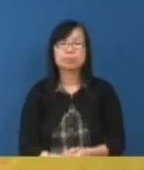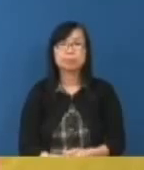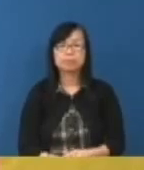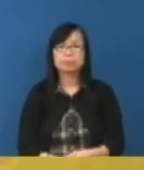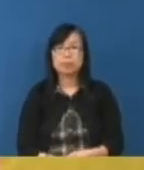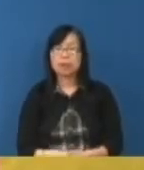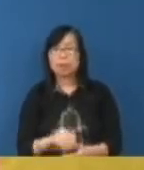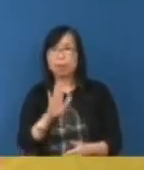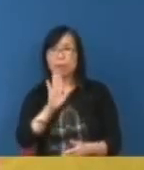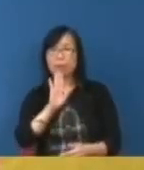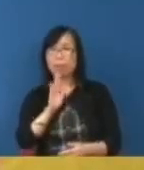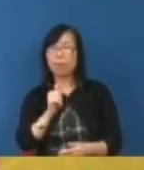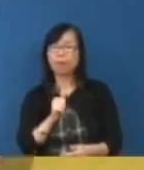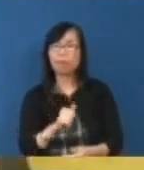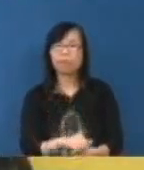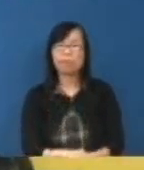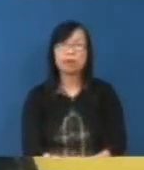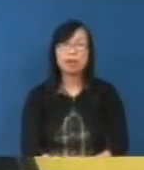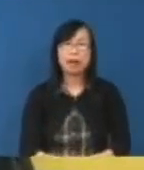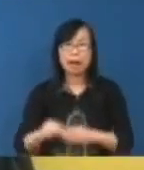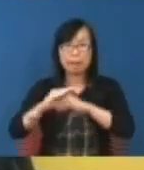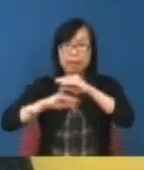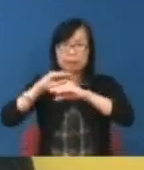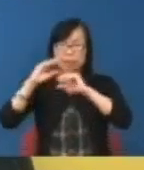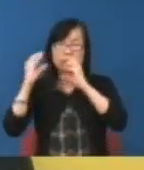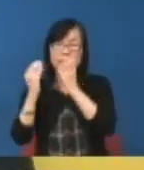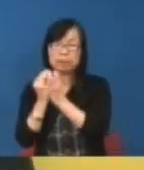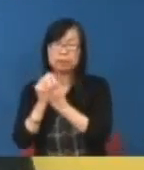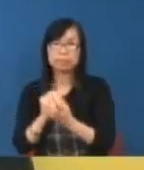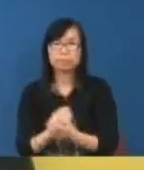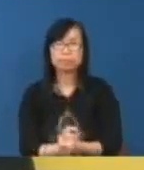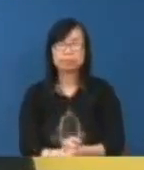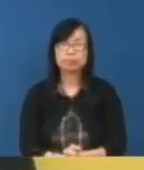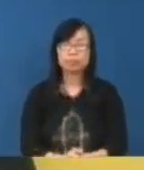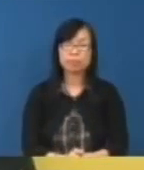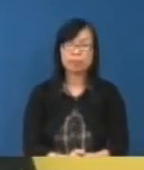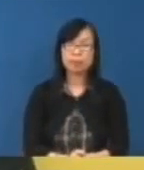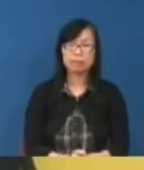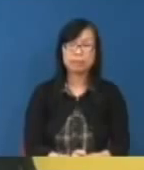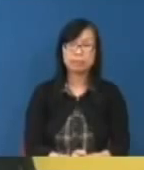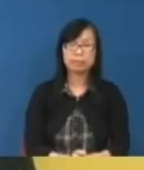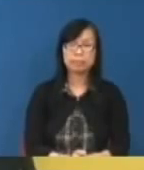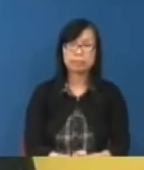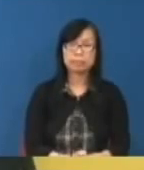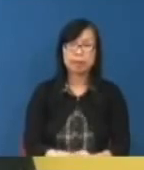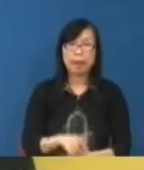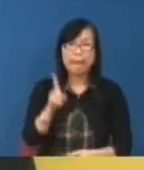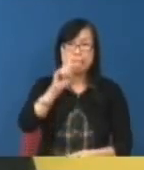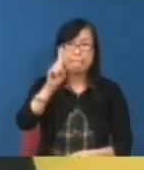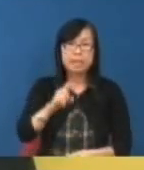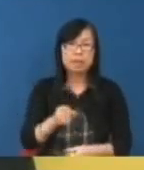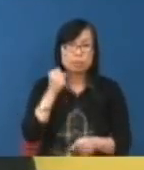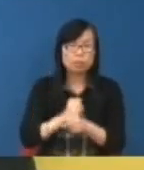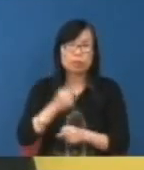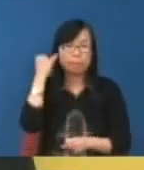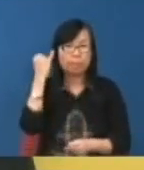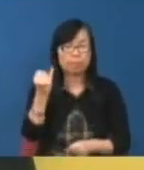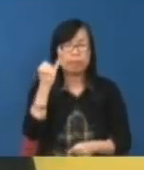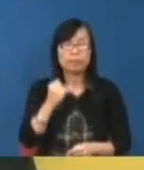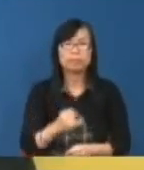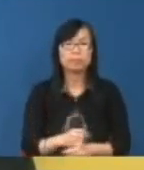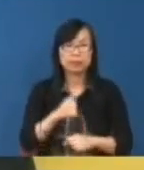物。唔係呢個民建聯係過猶不及其實成個問題就係邊個闖嘅禍咧？嗱，